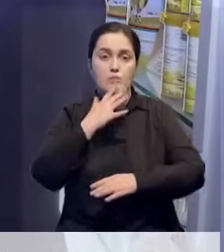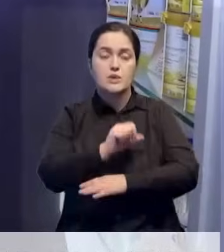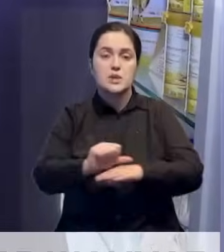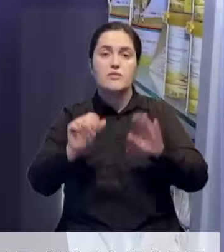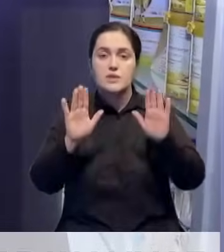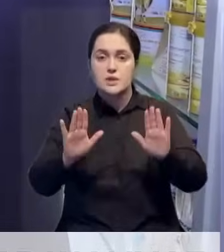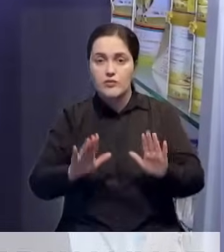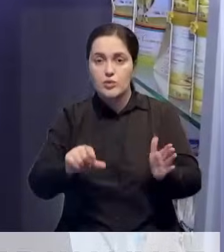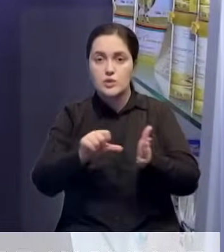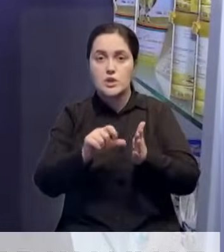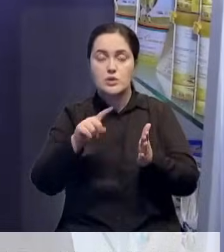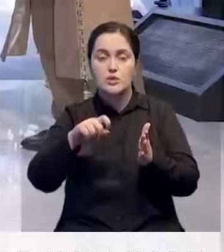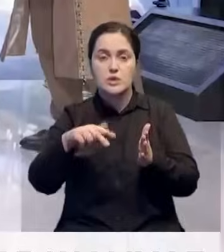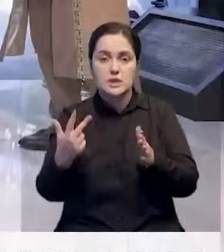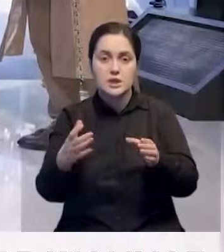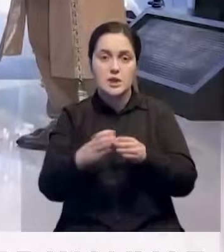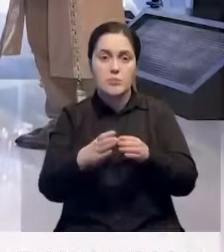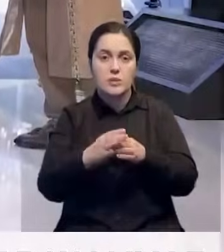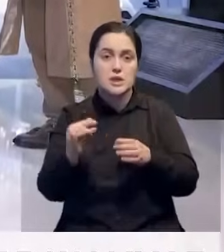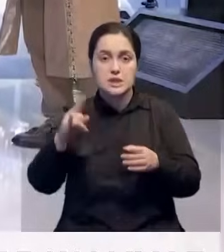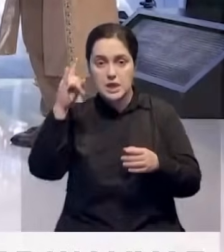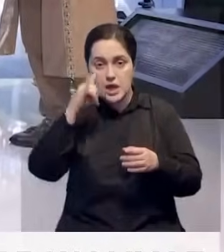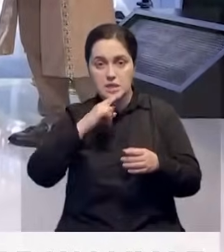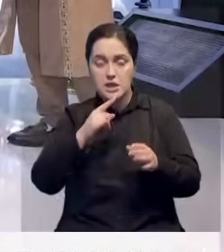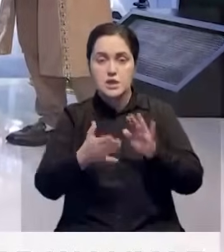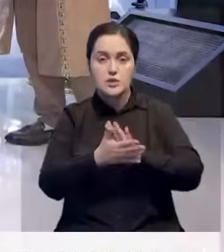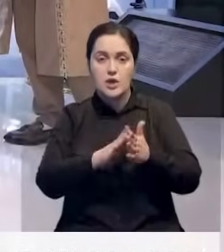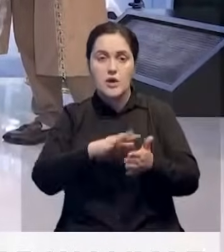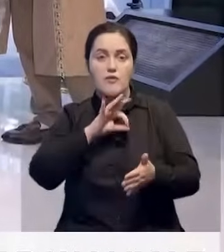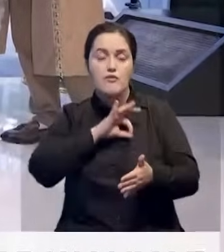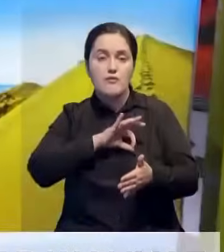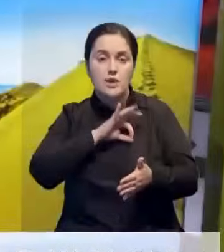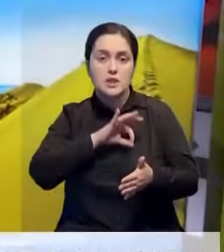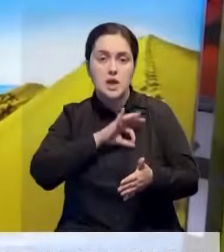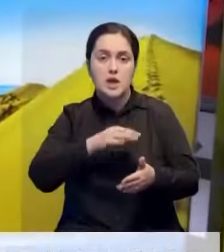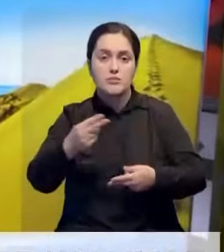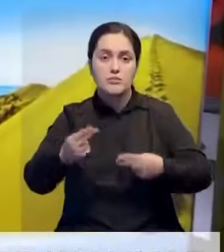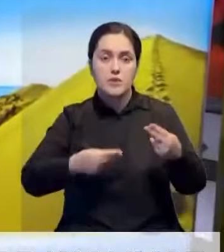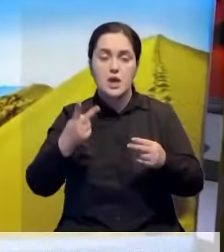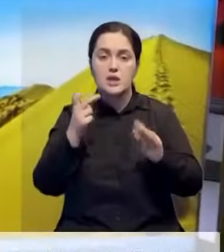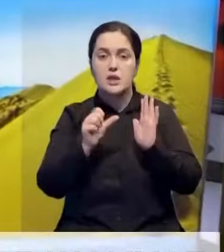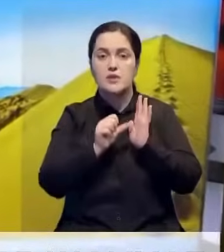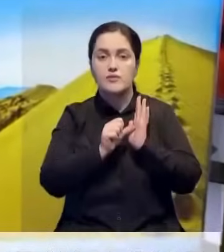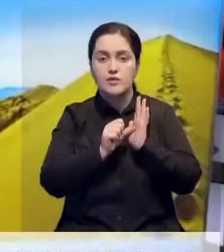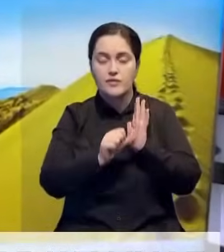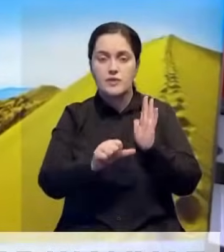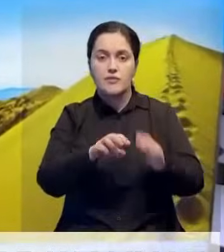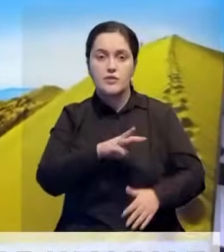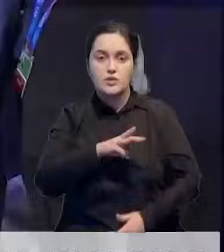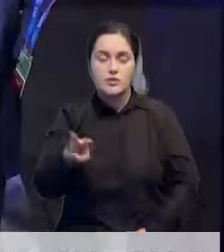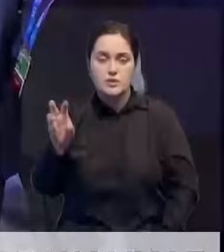международной импортной выставке участвовали 133 компании из Казахстана. Они заключили выгодные экспортные контракты на сумму